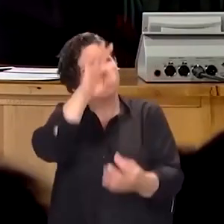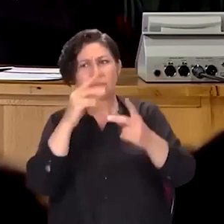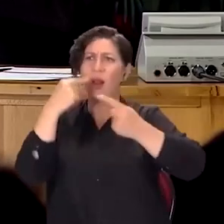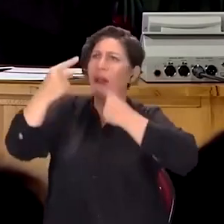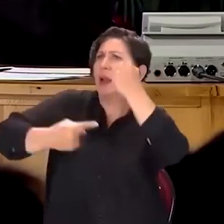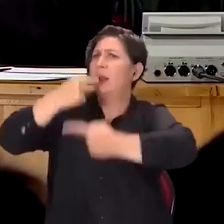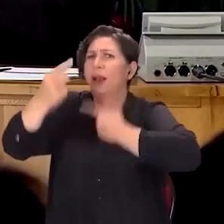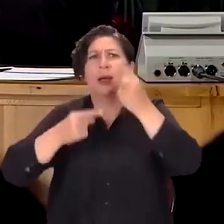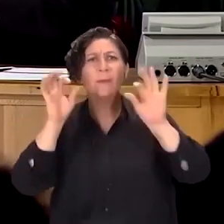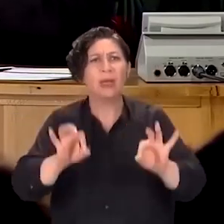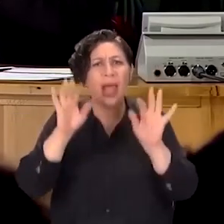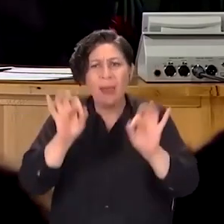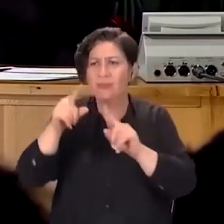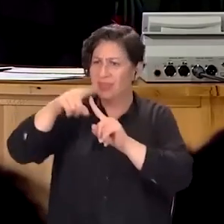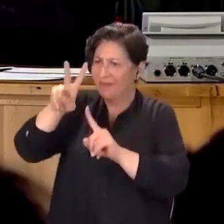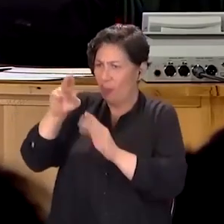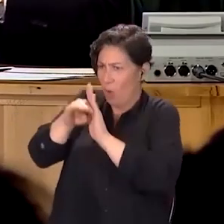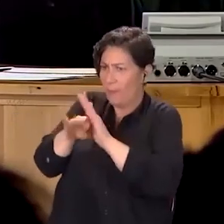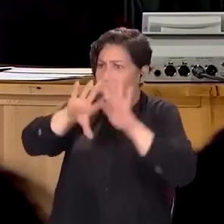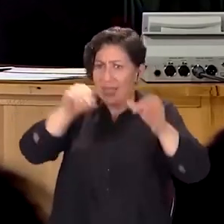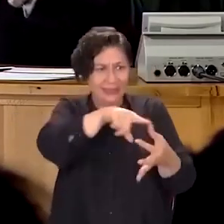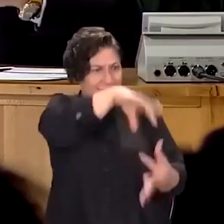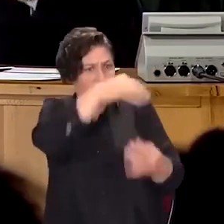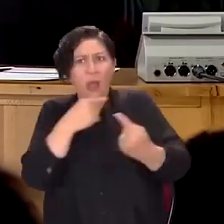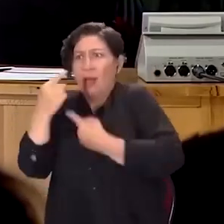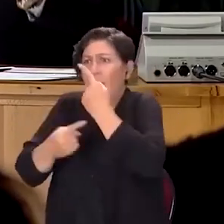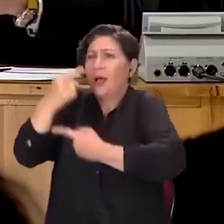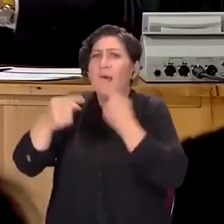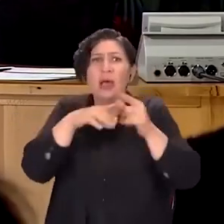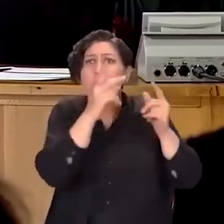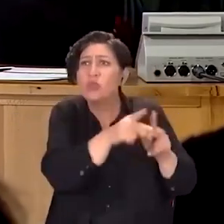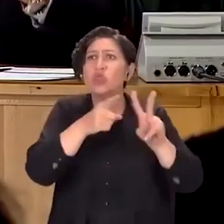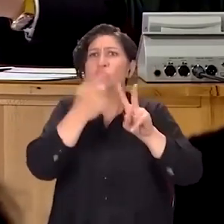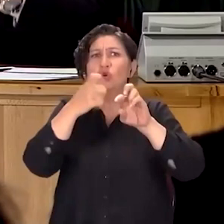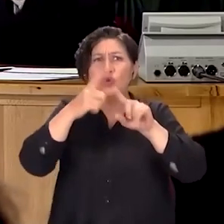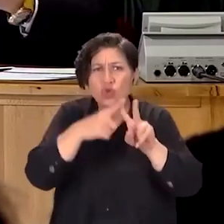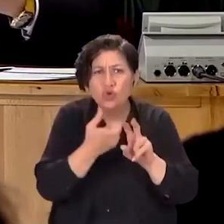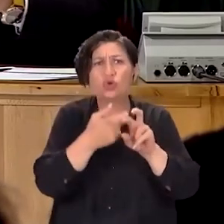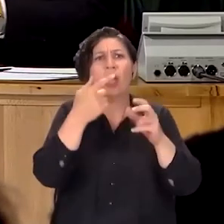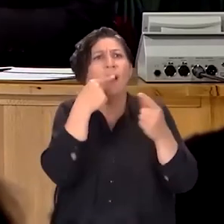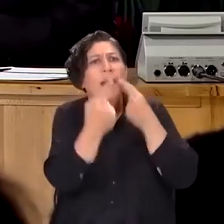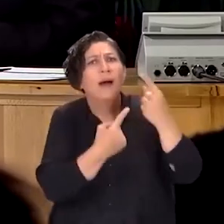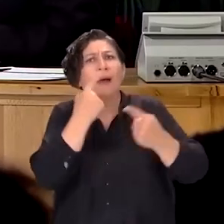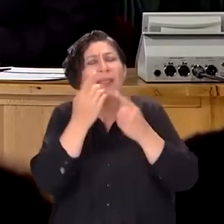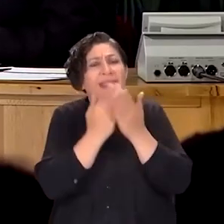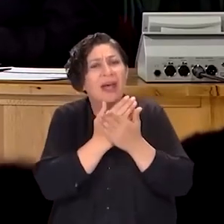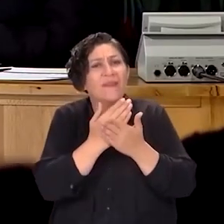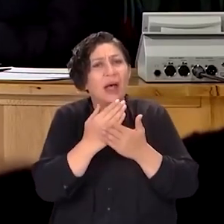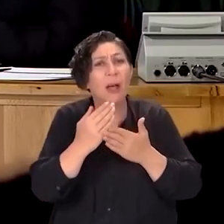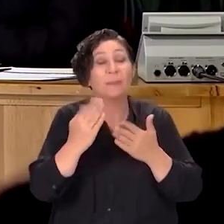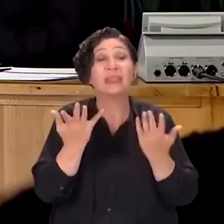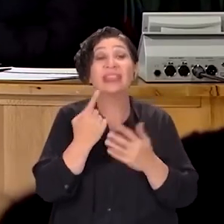o programlar yayınlandı. Herkes senden bahsetti. Herkes senden konuşuyor, senden konuşuyor, senden konuşuyor. Demek